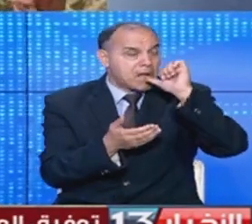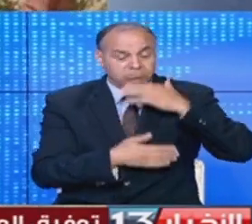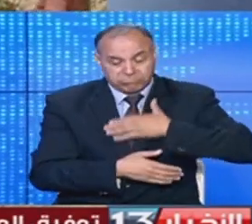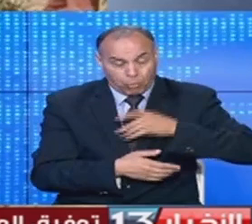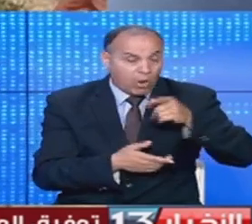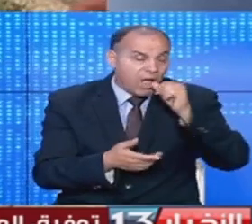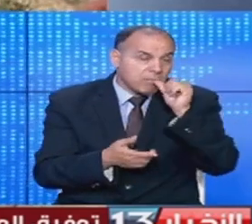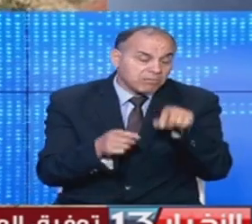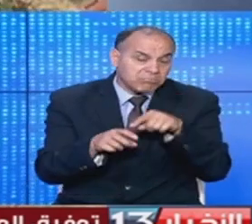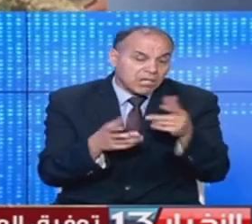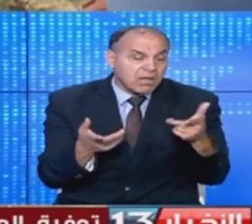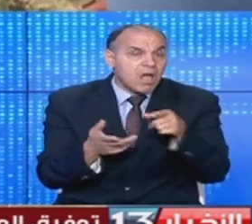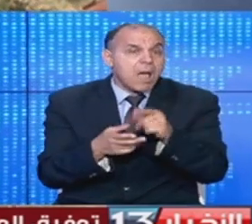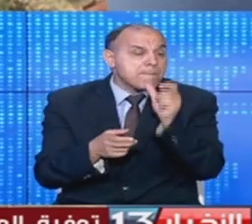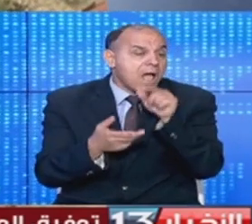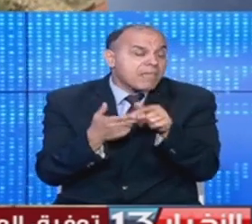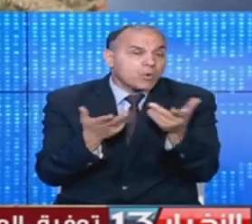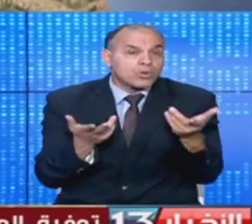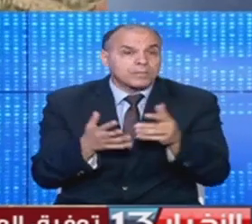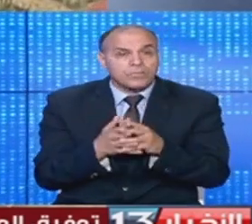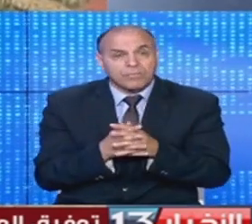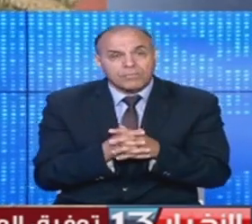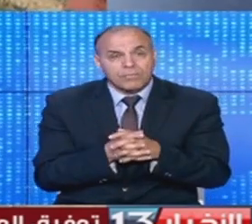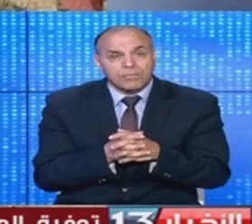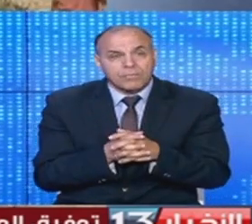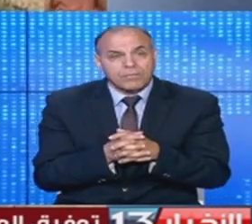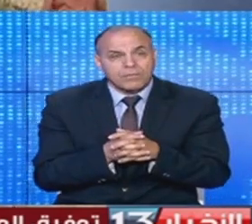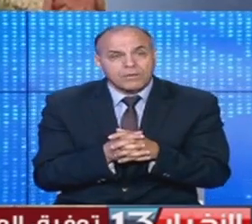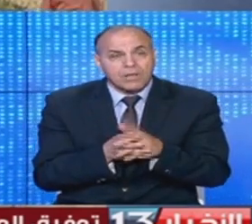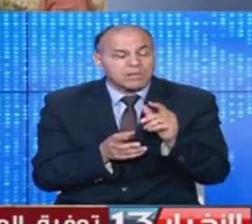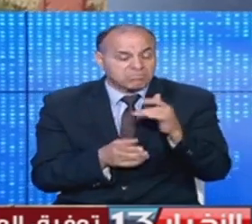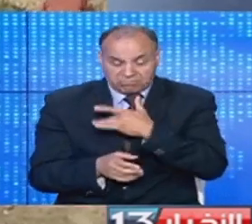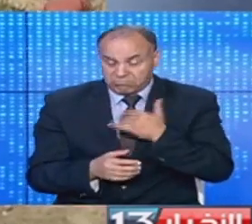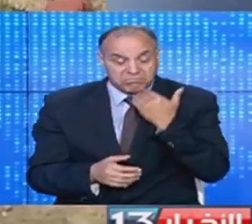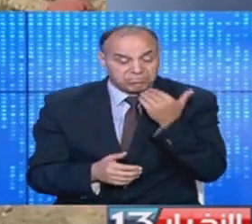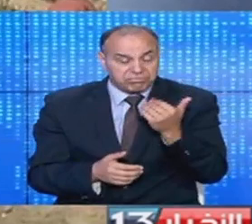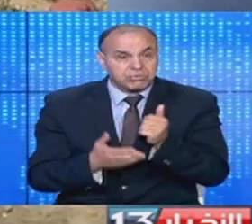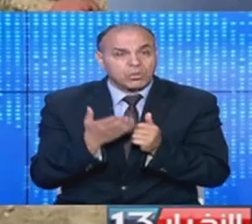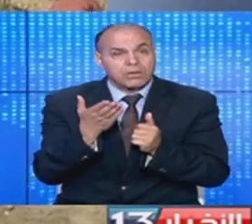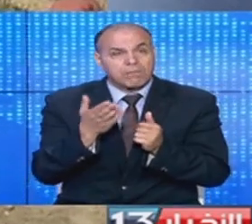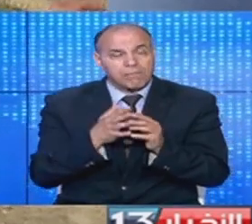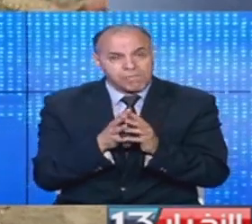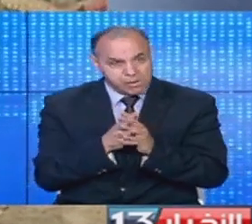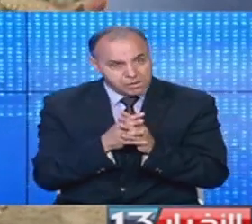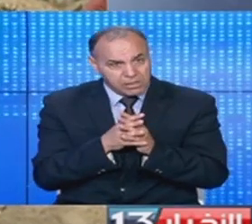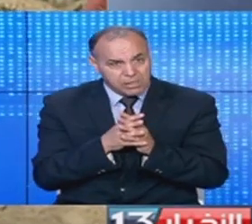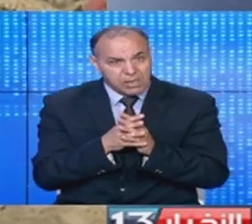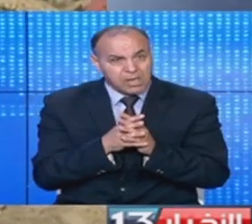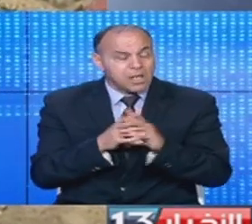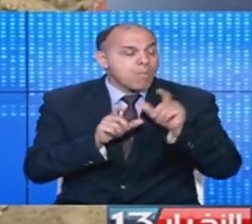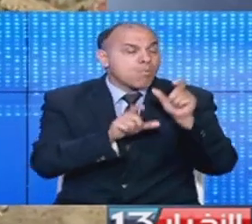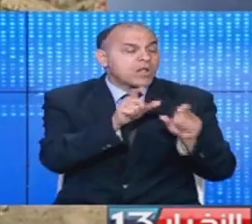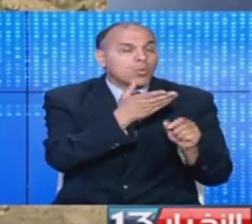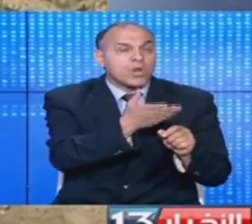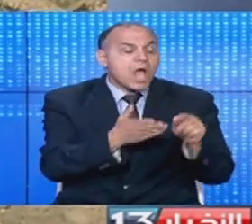الشراب. نشوف النوعية نتاع الماء هذا معناتها نوعية رديئة غير صحية معناتها تسبب في أمراض عديدة ومواطنين هذوما